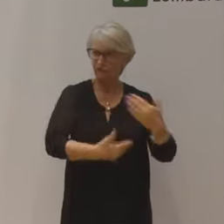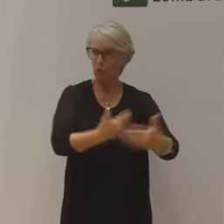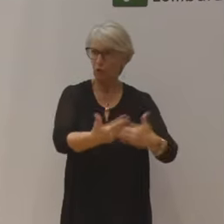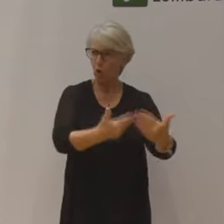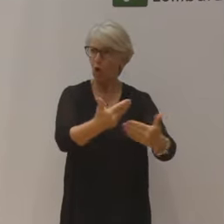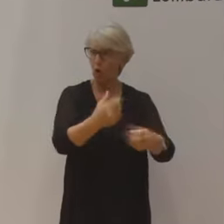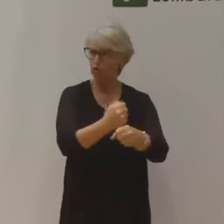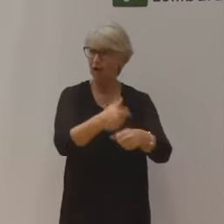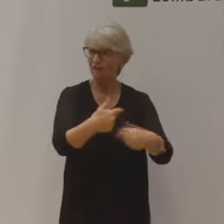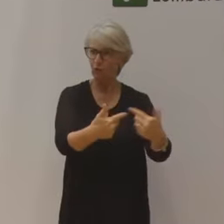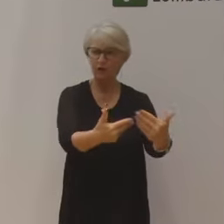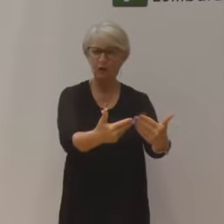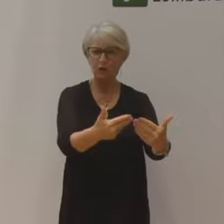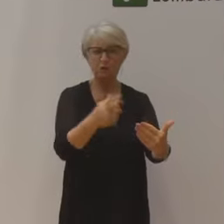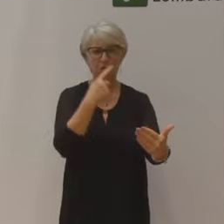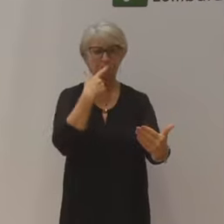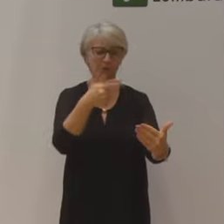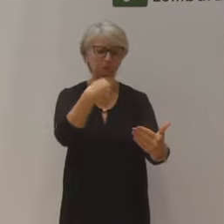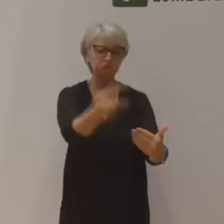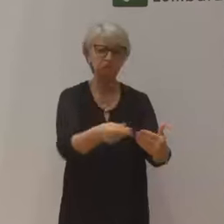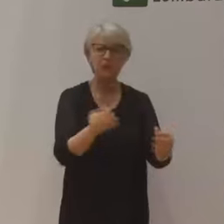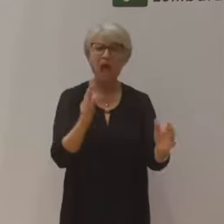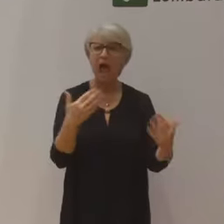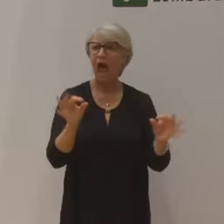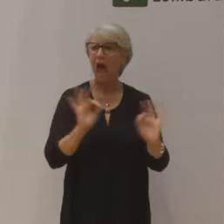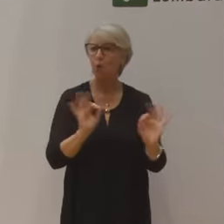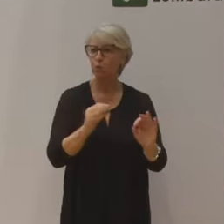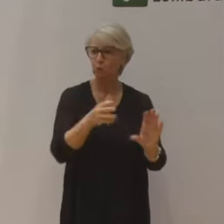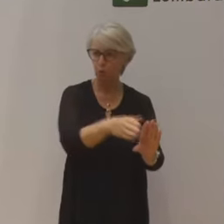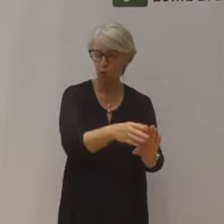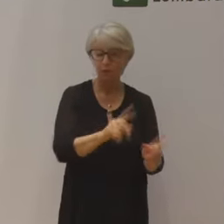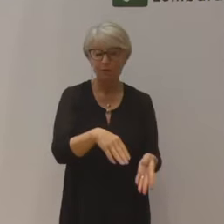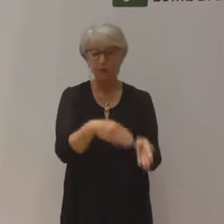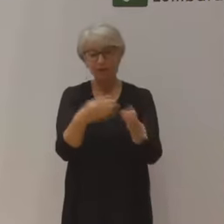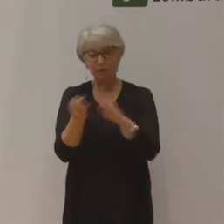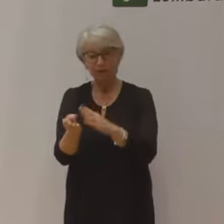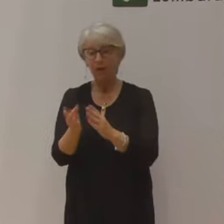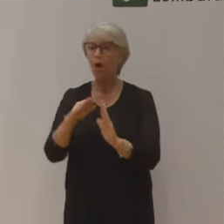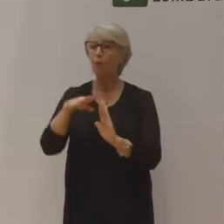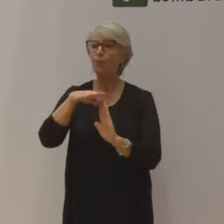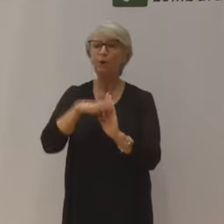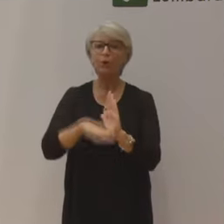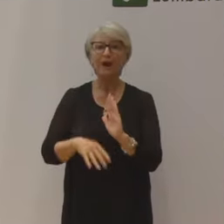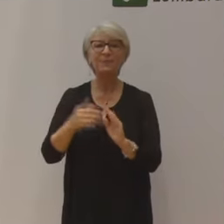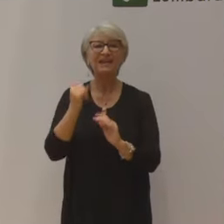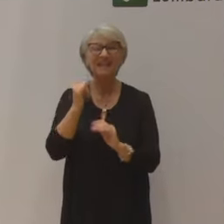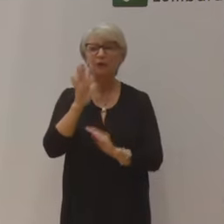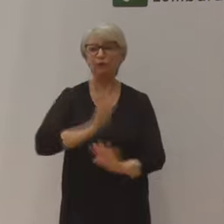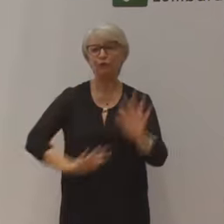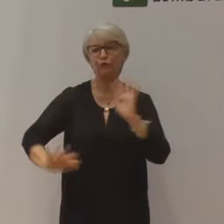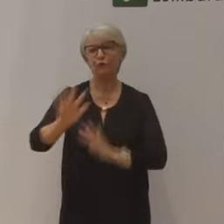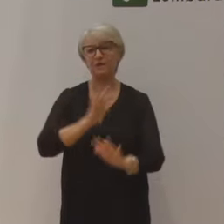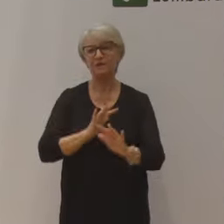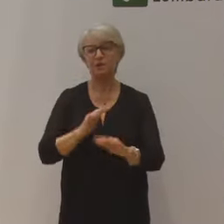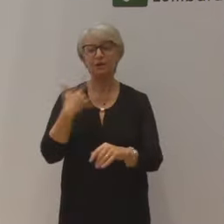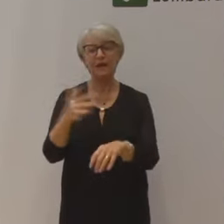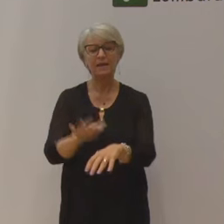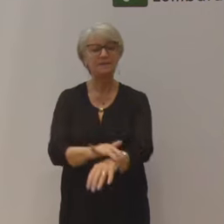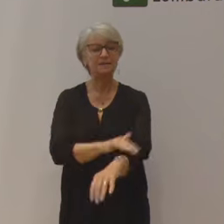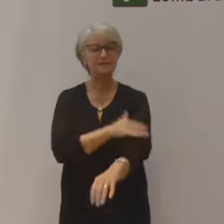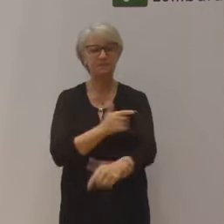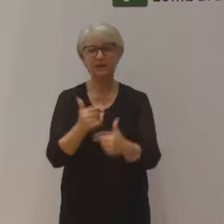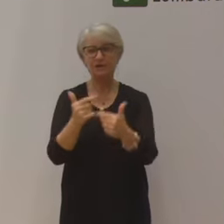concludersi entro sostanzialmente quest'autunno. E dall'altro invece un programma di informazione e